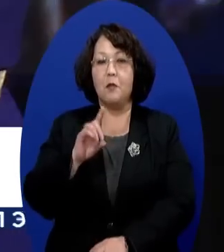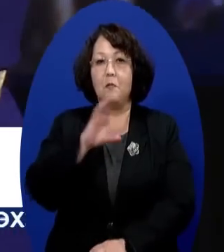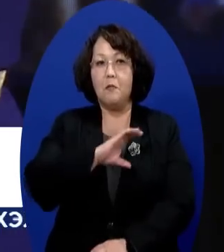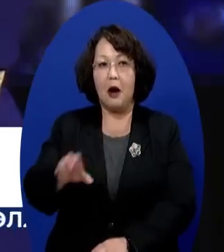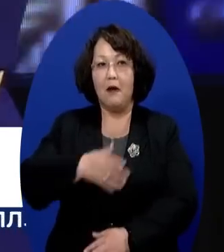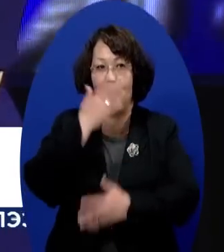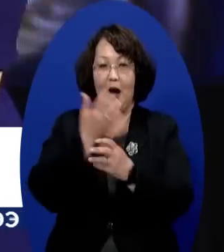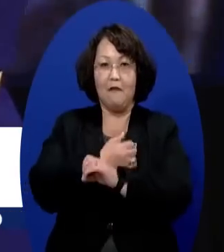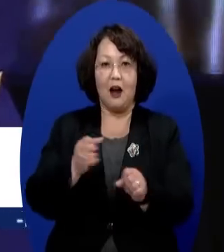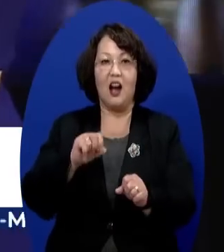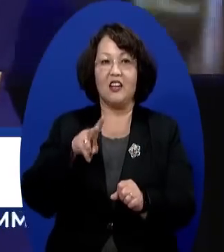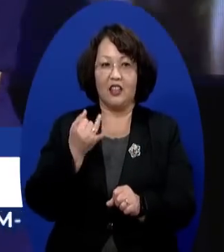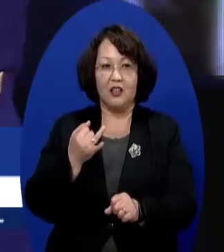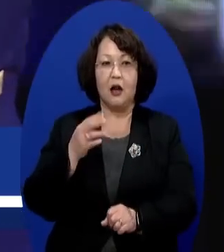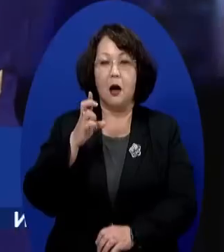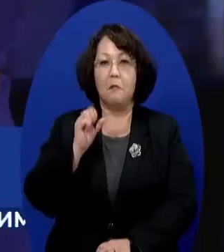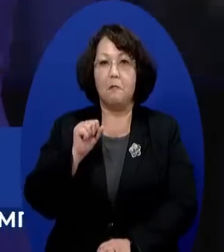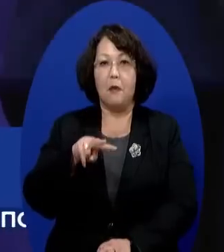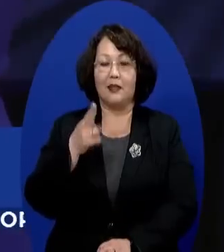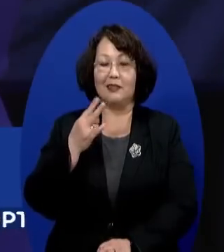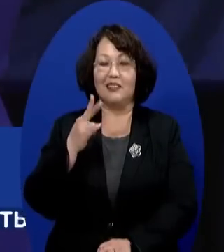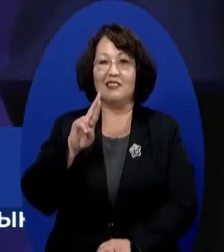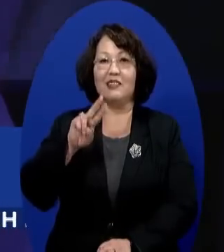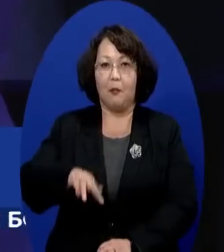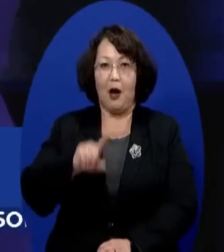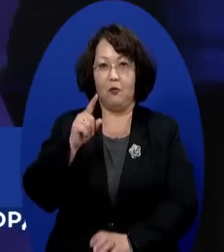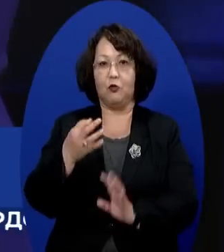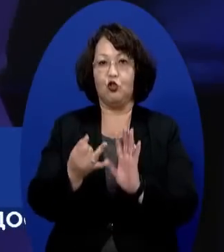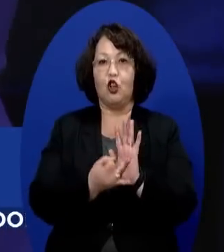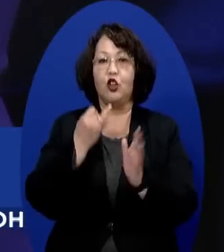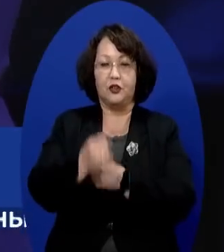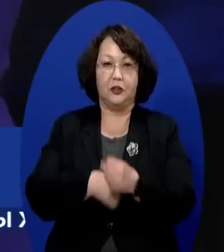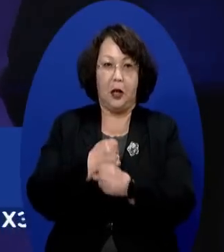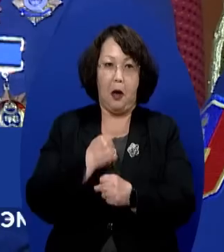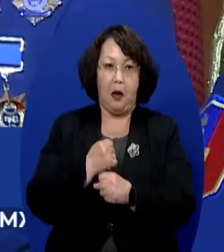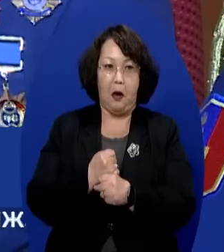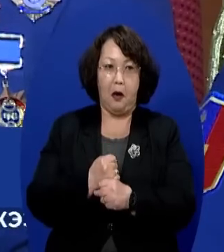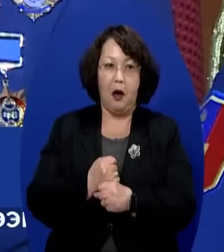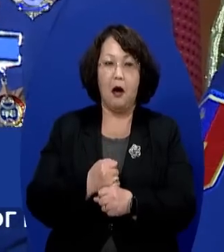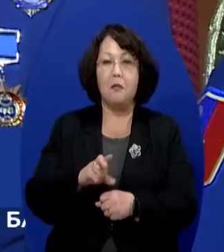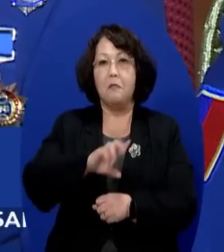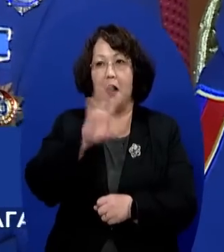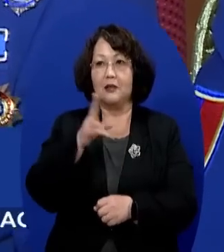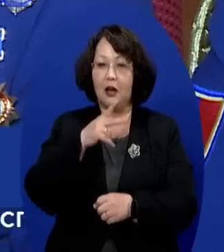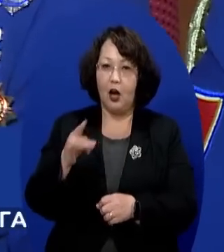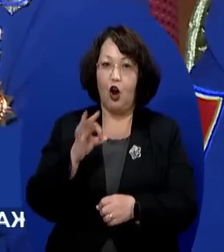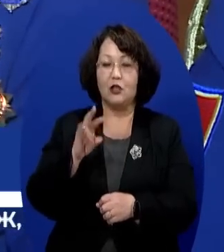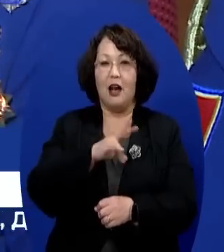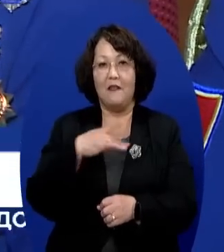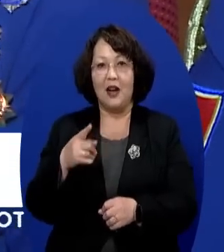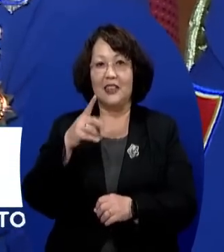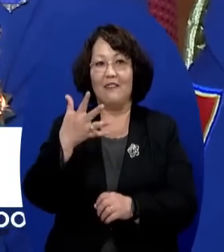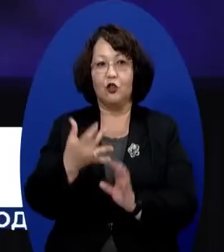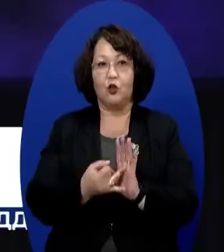хайх аврах ангийн алба хагч Балдан Ням 17 дахь жилдээ ажиллаж байна. Тэрээр аюулт үзэгдэл ослоос 57 хүний амь насыг